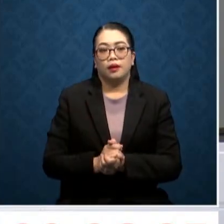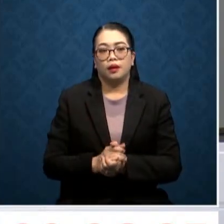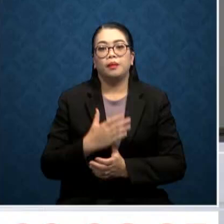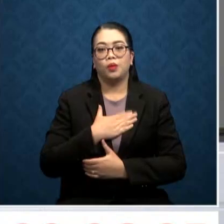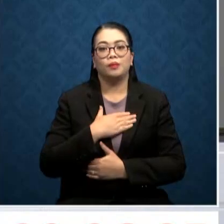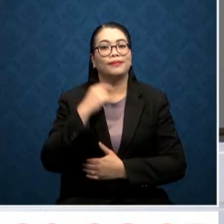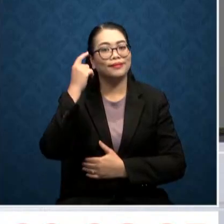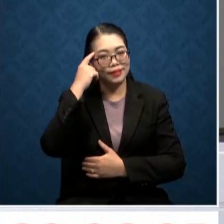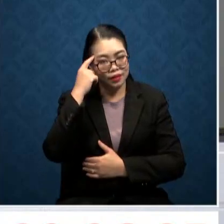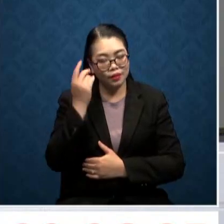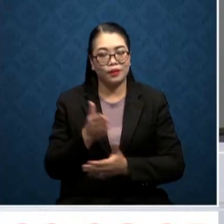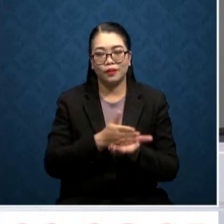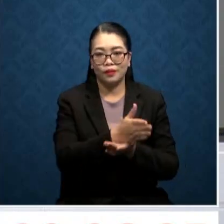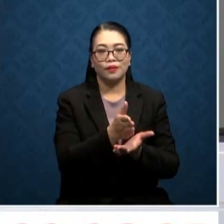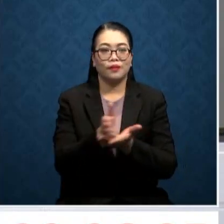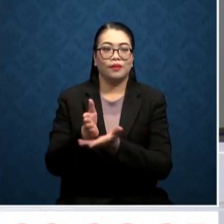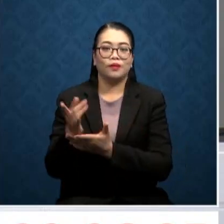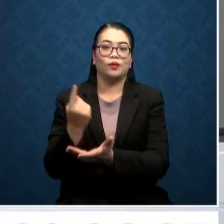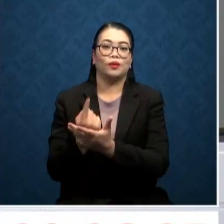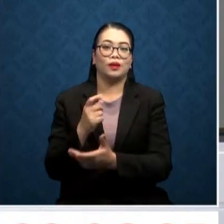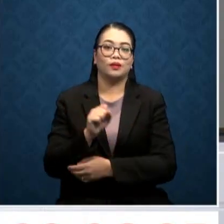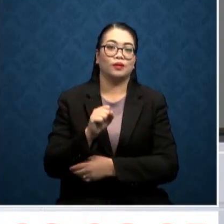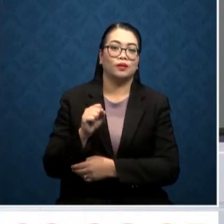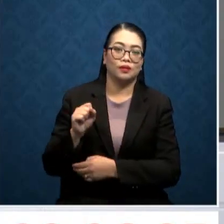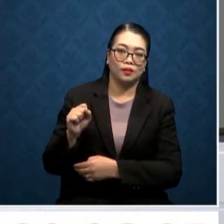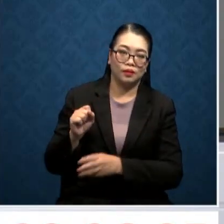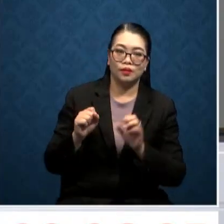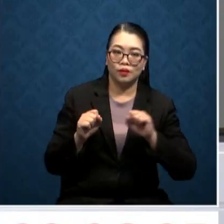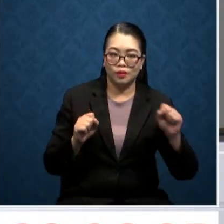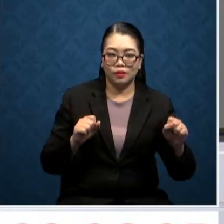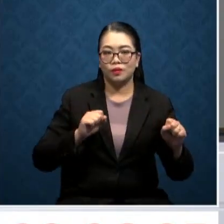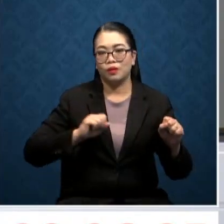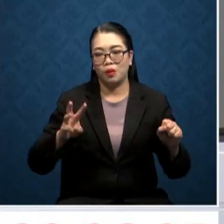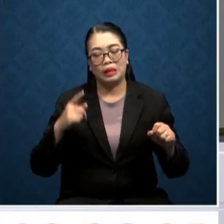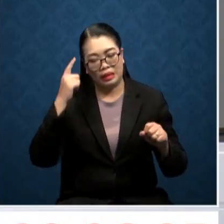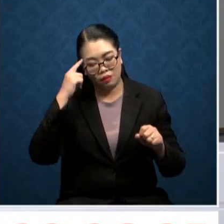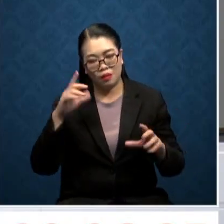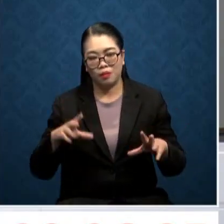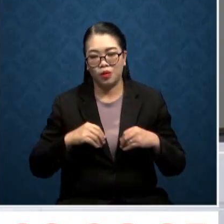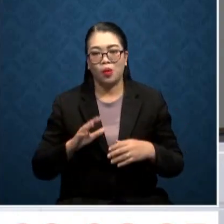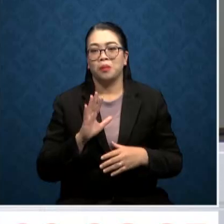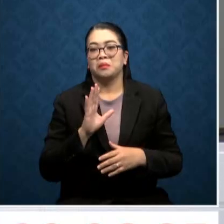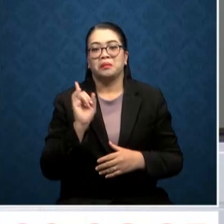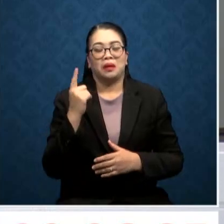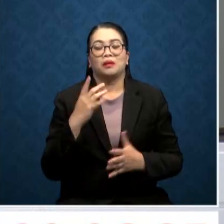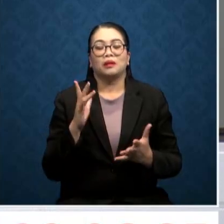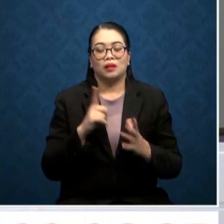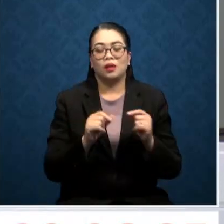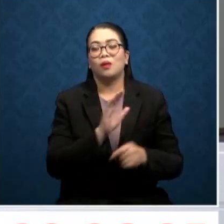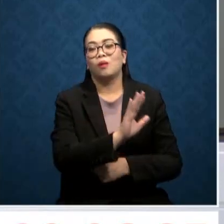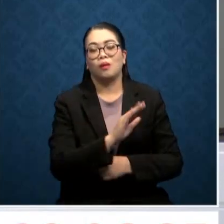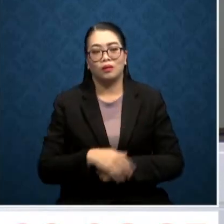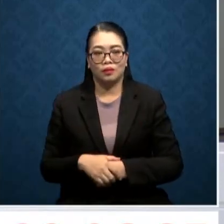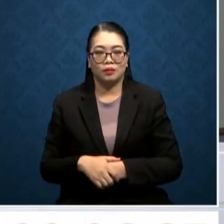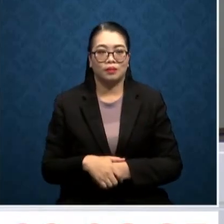มเชื่อว่าทางฝ่ายสภาผู้แทนราษฎรก็คงไม่ยอมอีกครั้งหนึ่งเป็นเรื่องของป พันธม